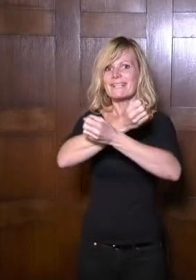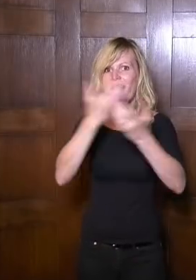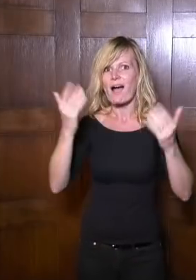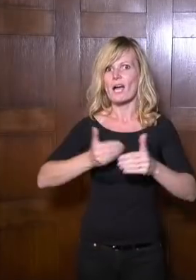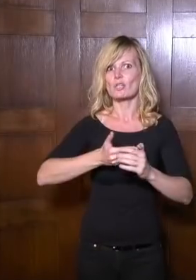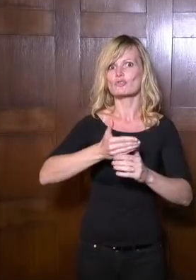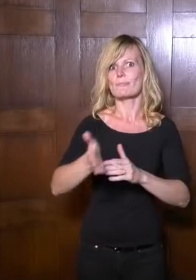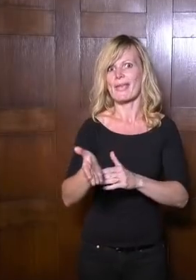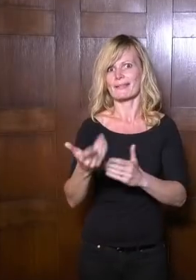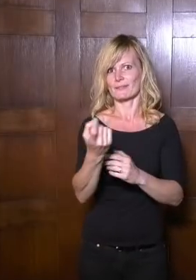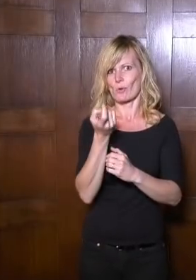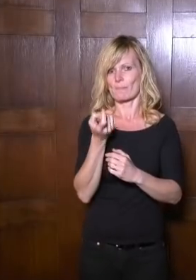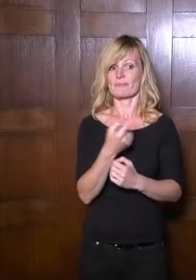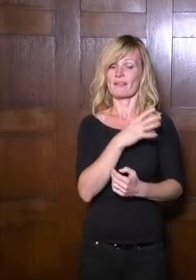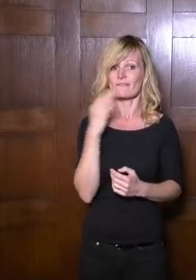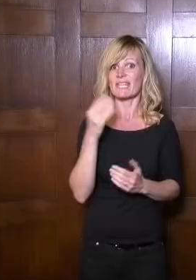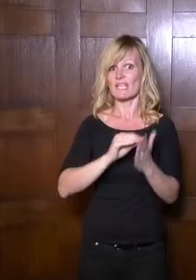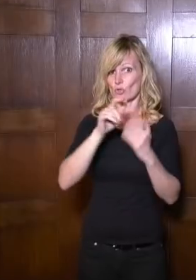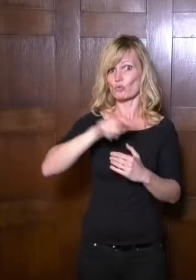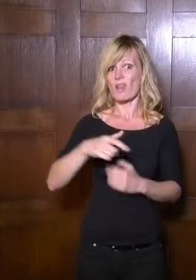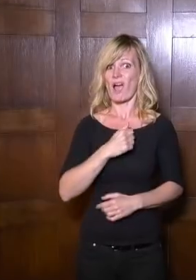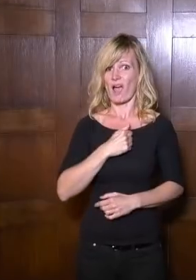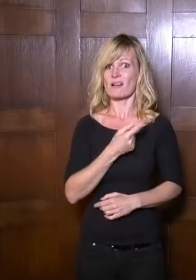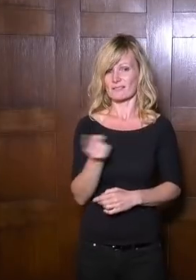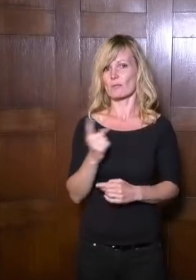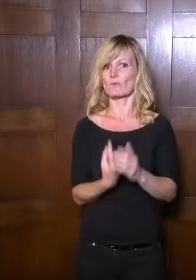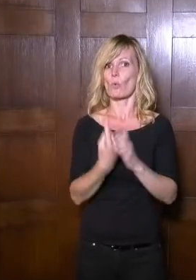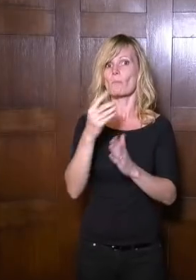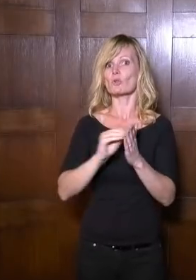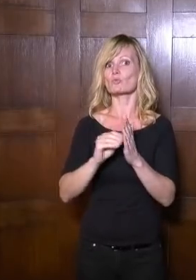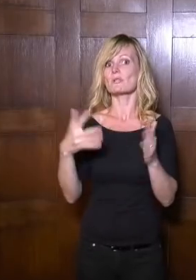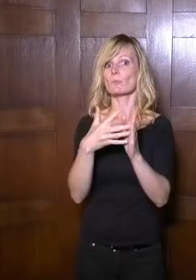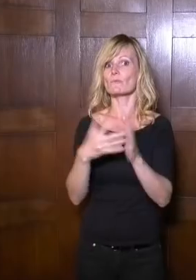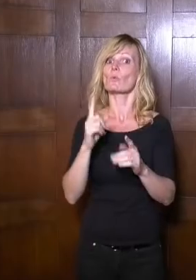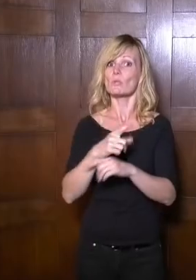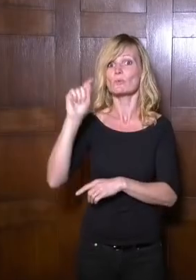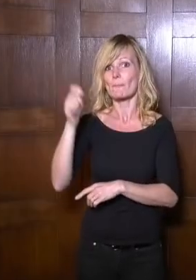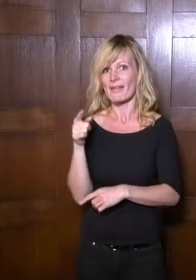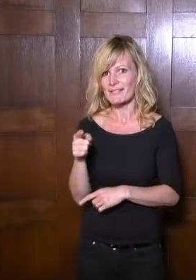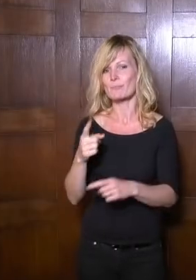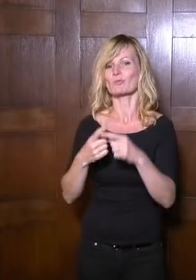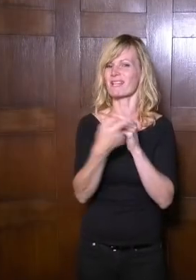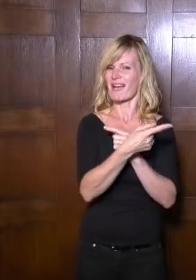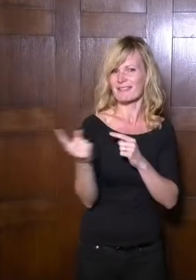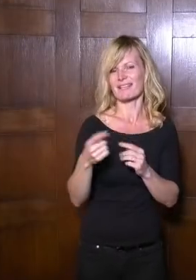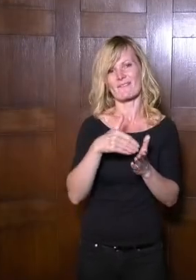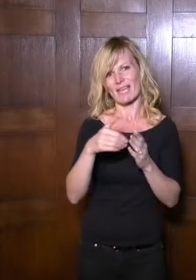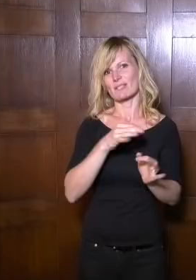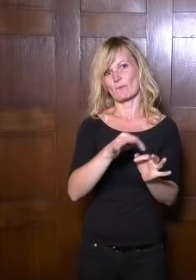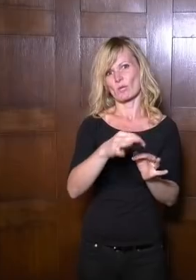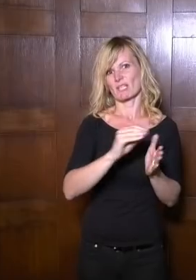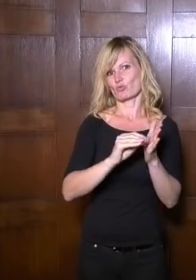Schüler waren beängstigt, das muss man ihnen auch sagen. Vor allem für die Oberschulprüfungen und auch Gymnasien und natürlich auch in allen anderen weiterführenden